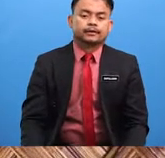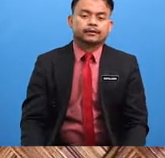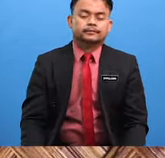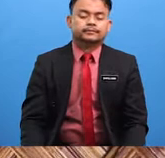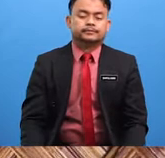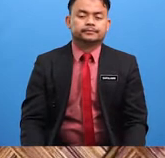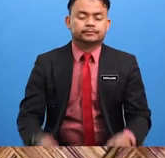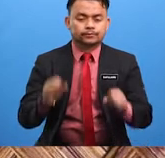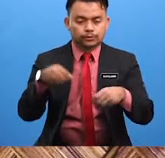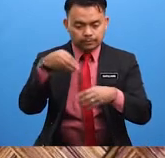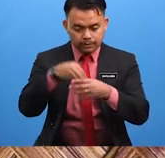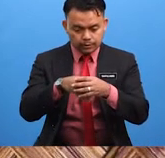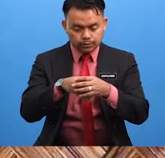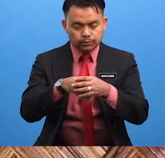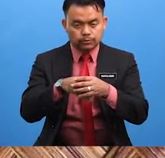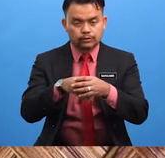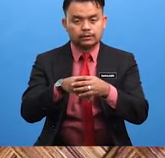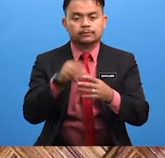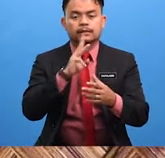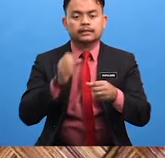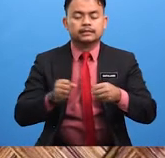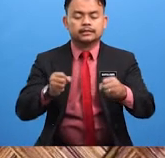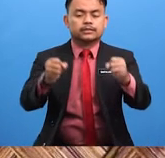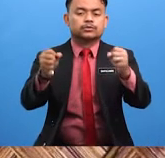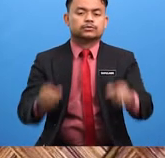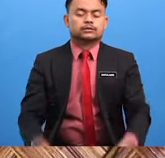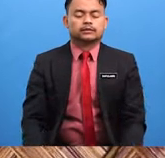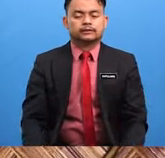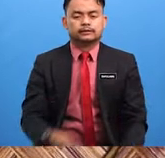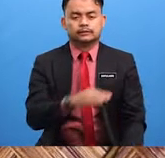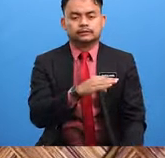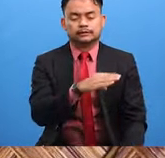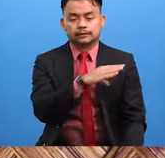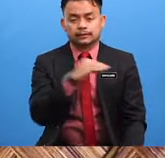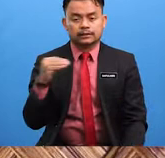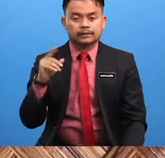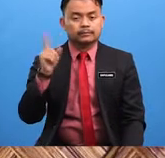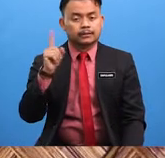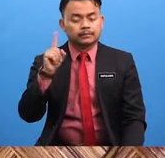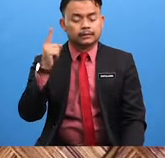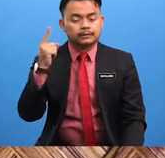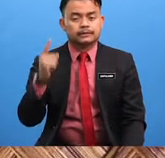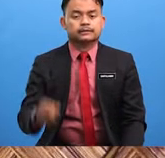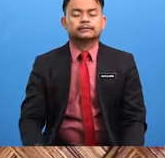dalam air sungai, di tali air bendang atau anak-anak sungai yang boleh menenggelamkan daun